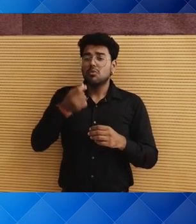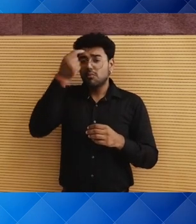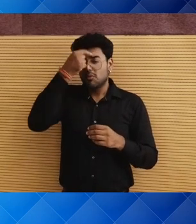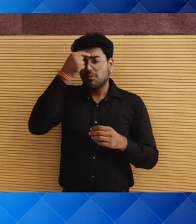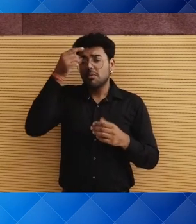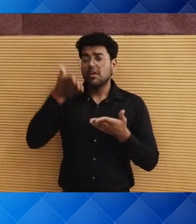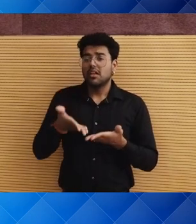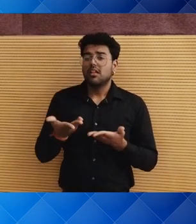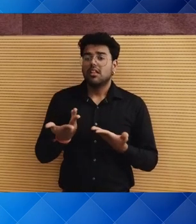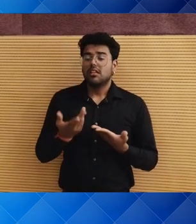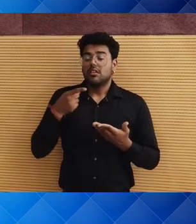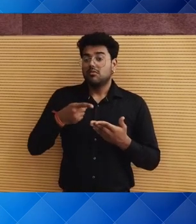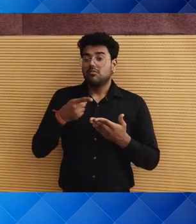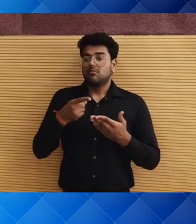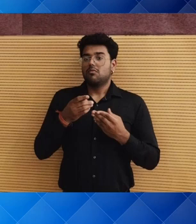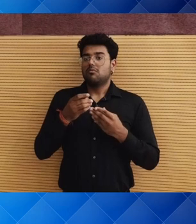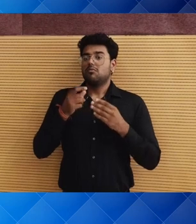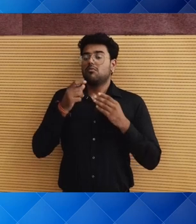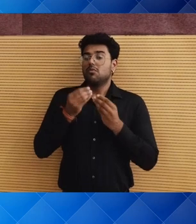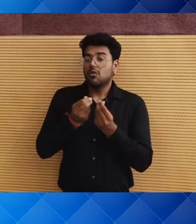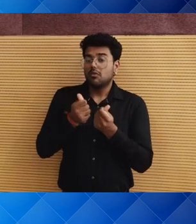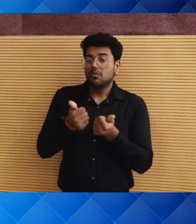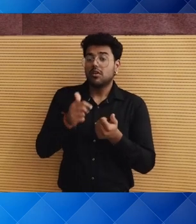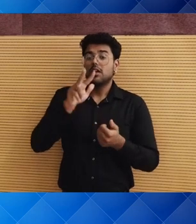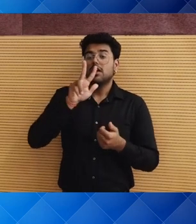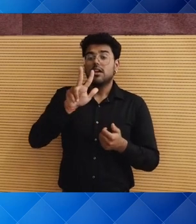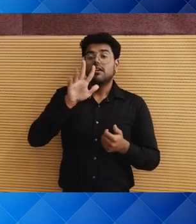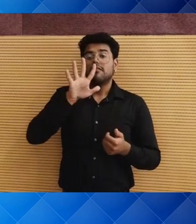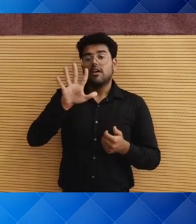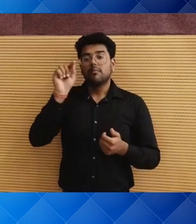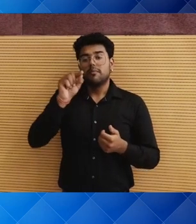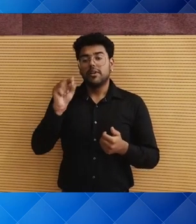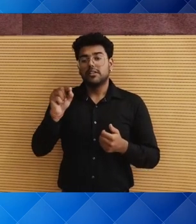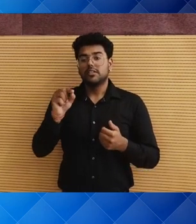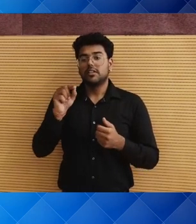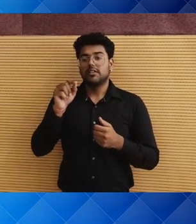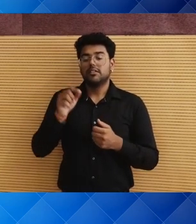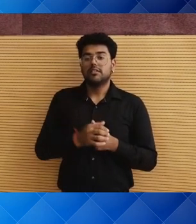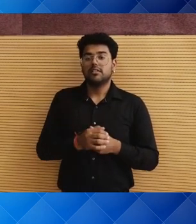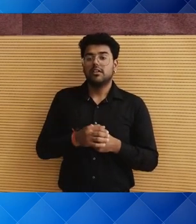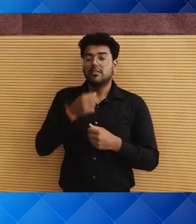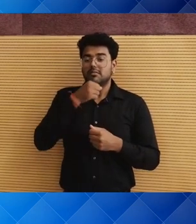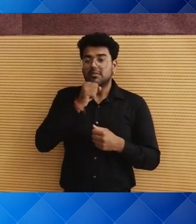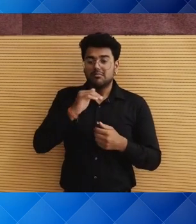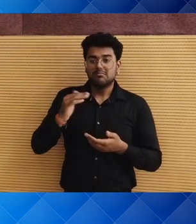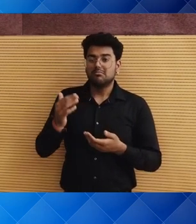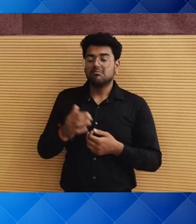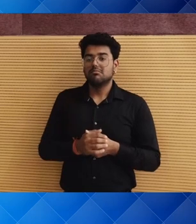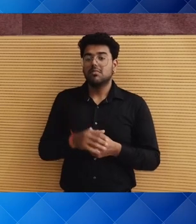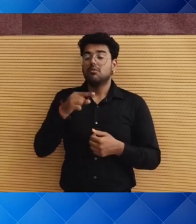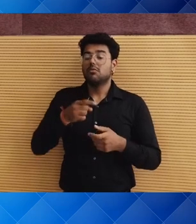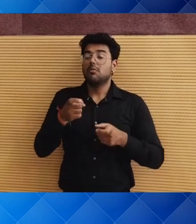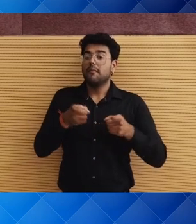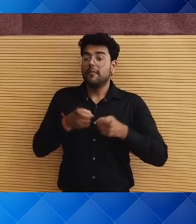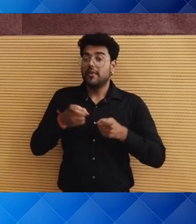इस चुनौती से उभर के ये जो 85% बन जाने वाले आयु के बच्चे, उनको